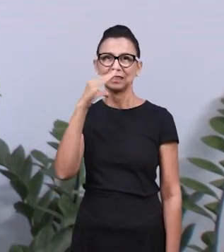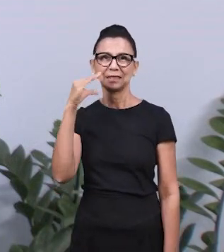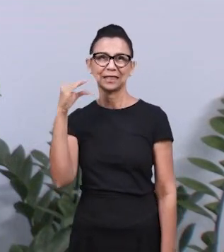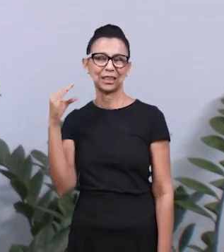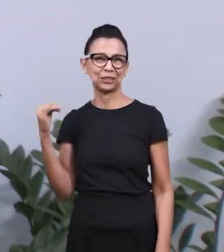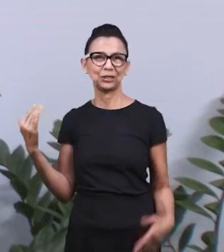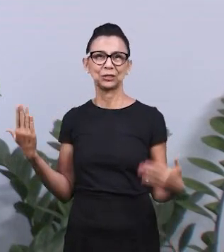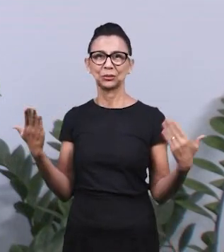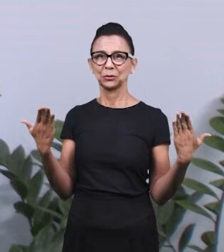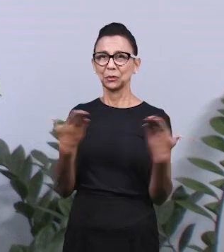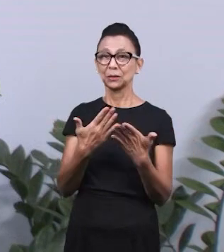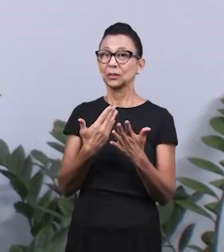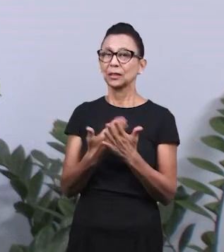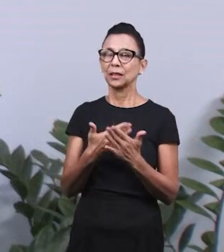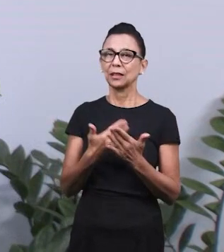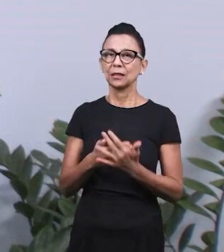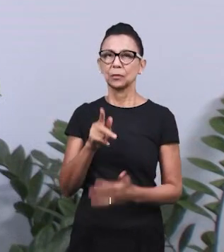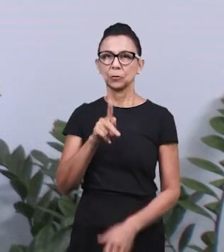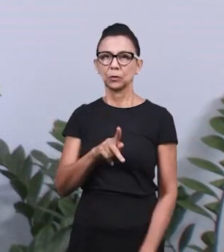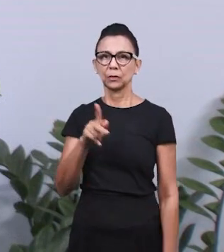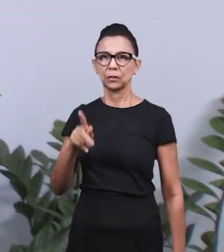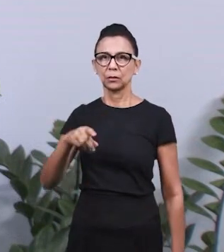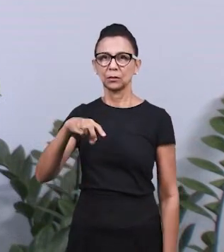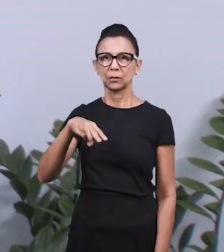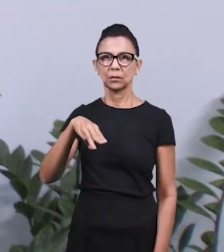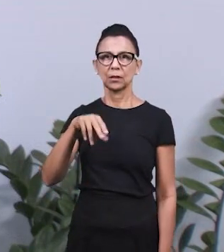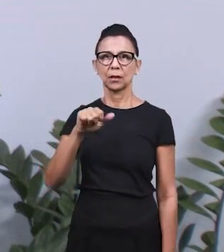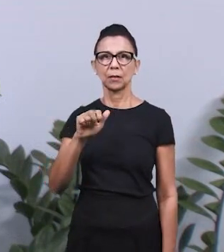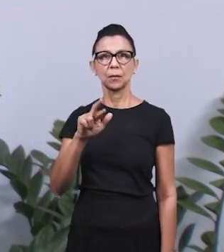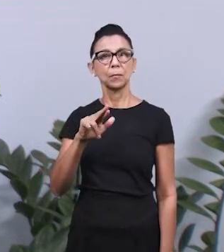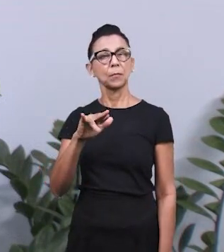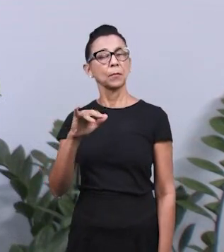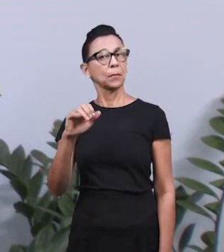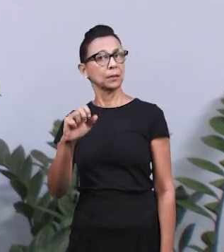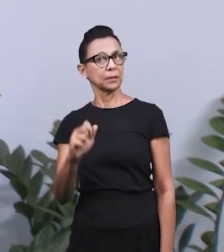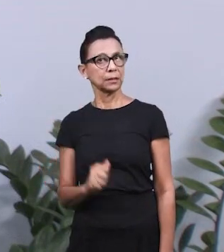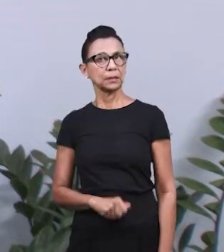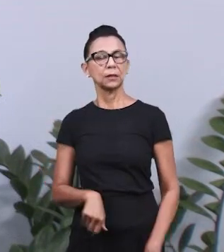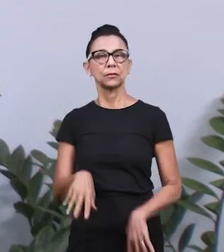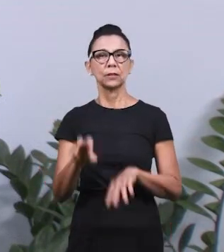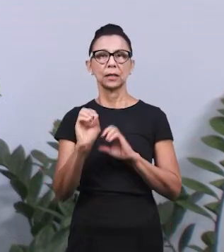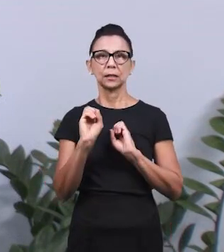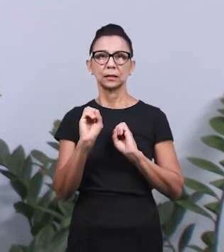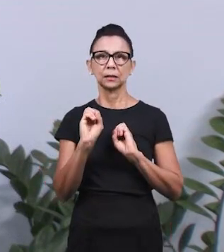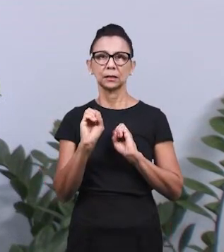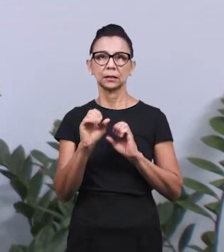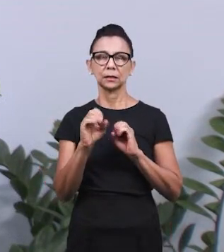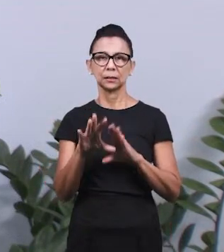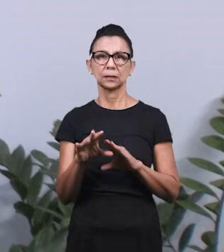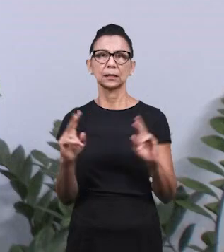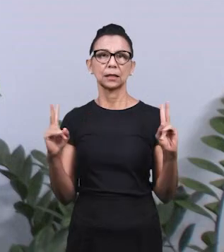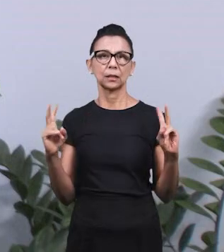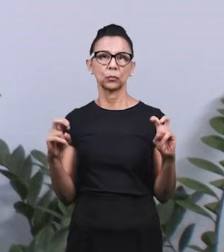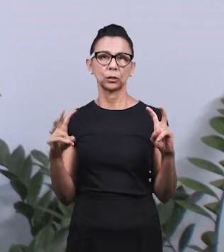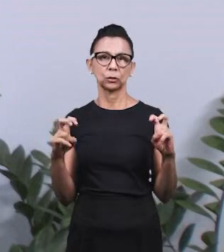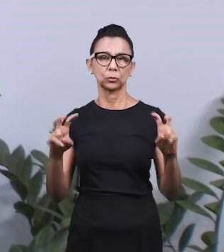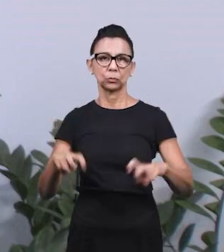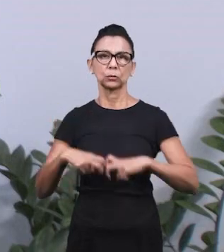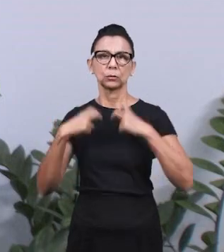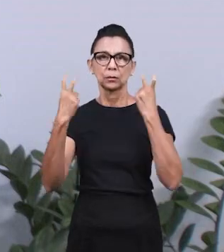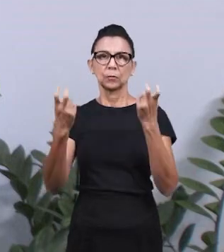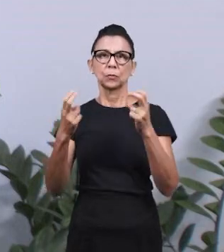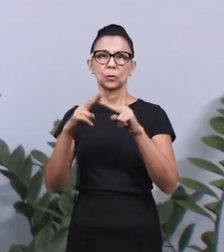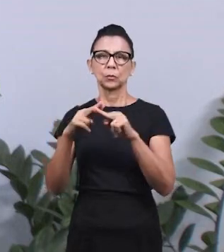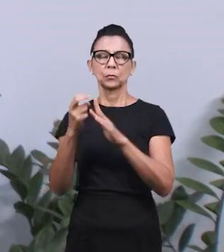et notre adolescence. Dans l'étude aux intermédiaires adolescents d'aujourd'hui, la professeure Ana Paula va aborder